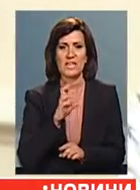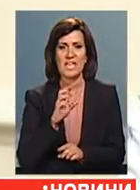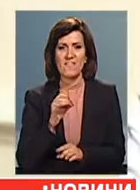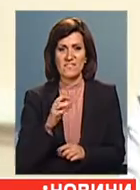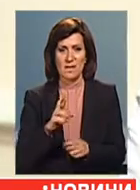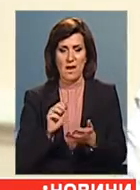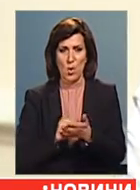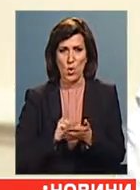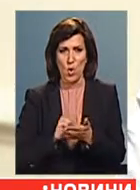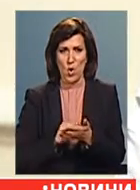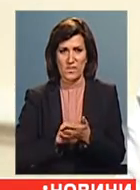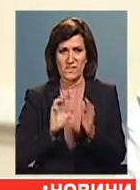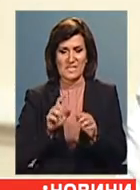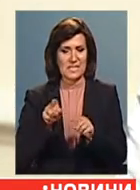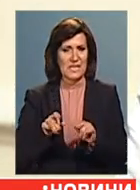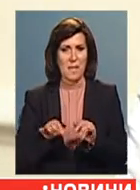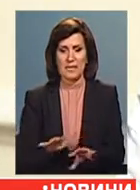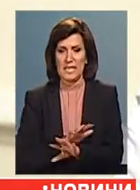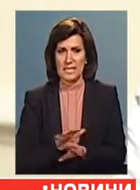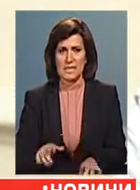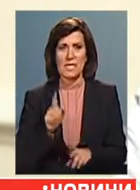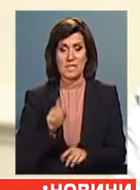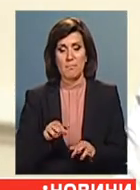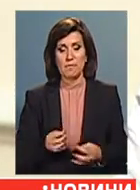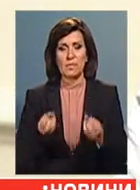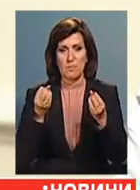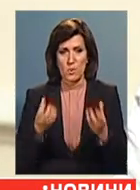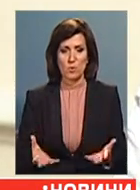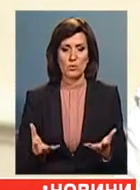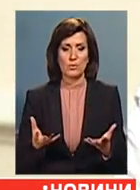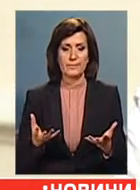Женевська конвенція там не діє. Там діє просто от,